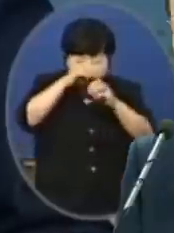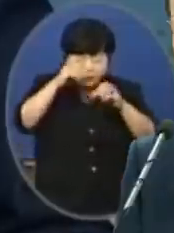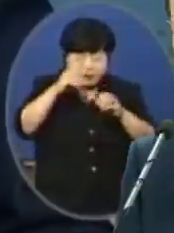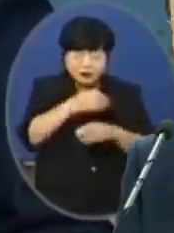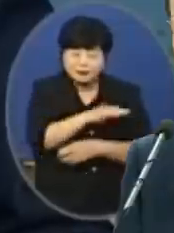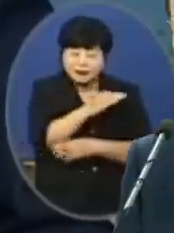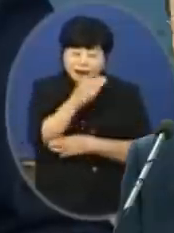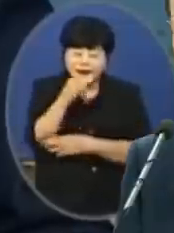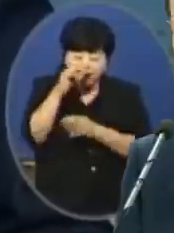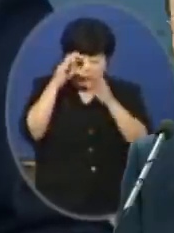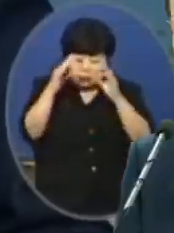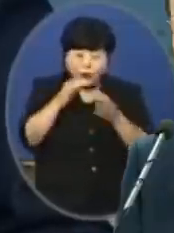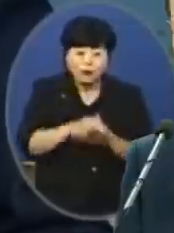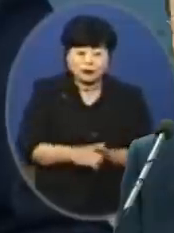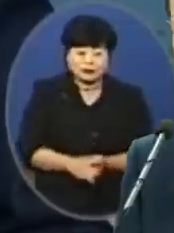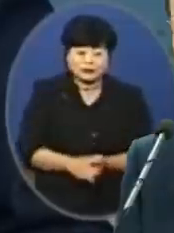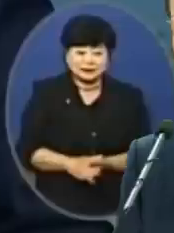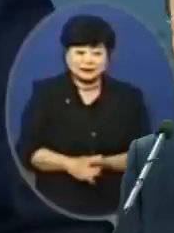찬란히 비치니까